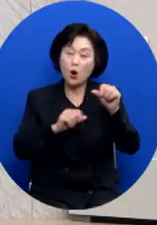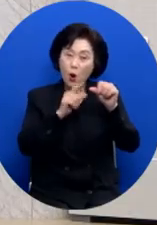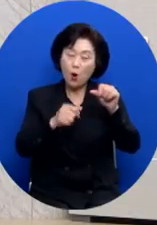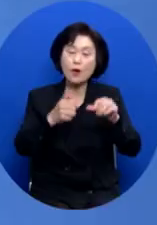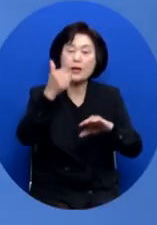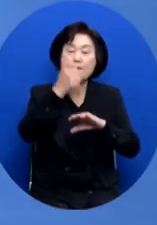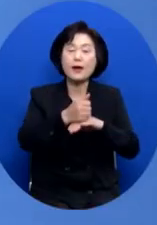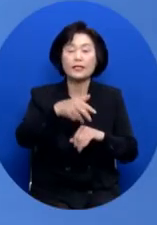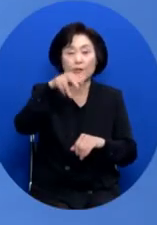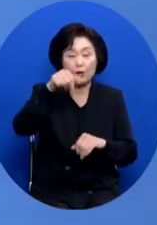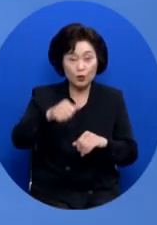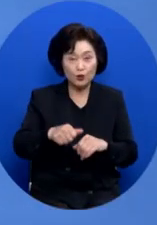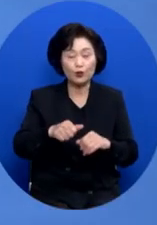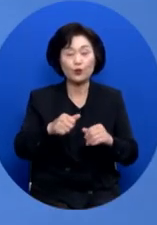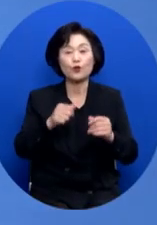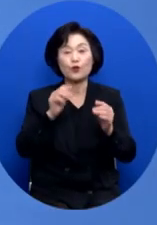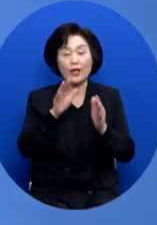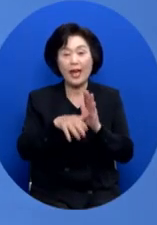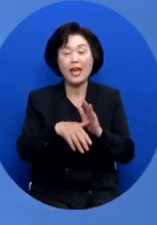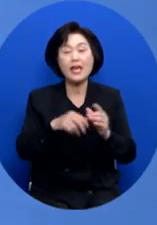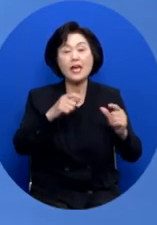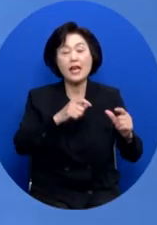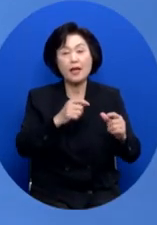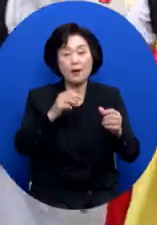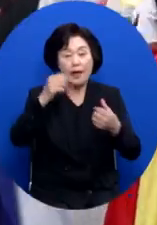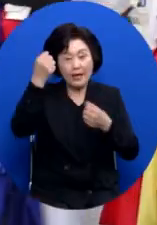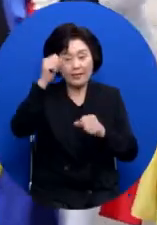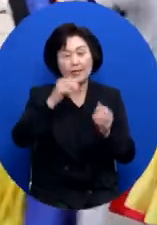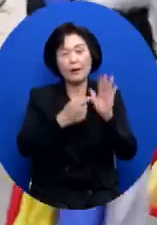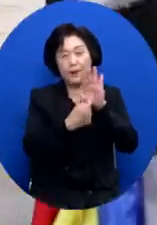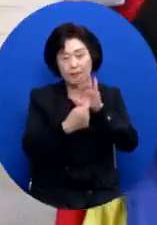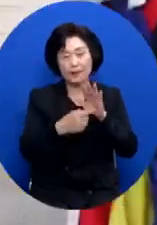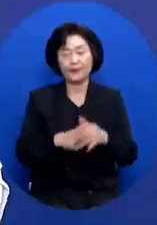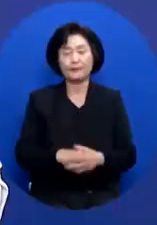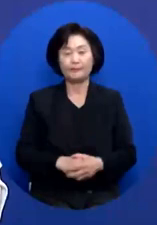토요일을 섬김의 날로 정해 지역을 섬기고 있습니다.